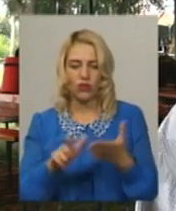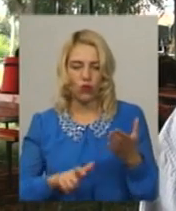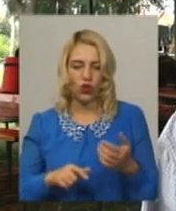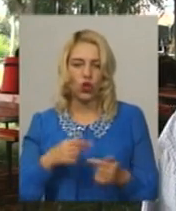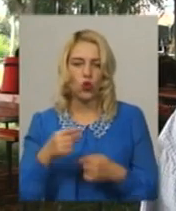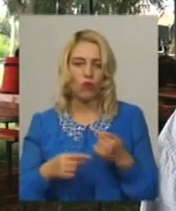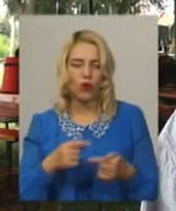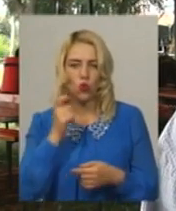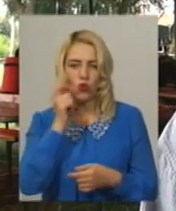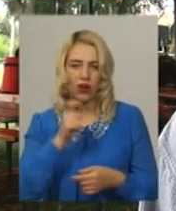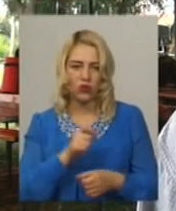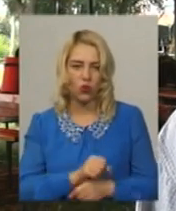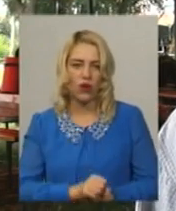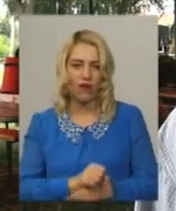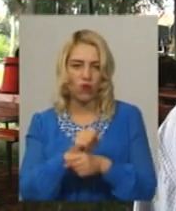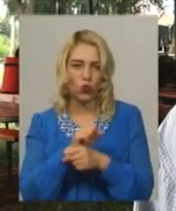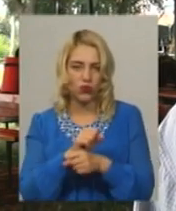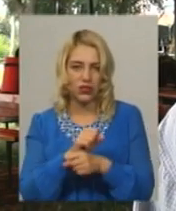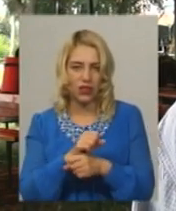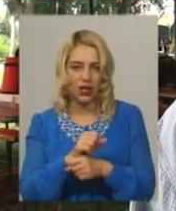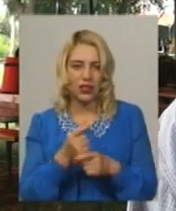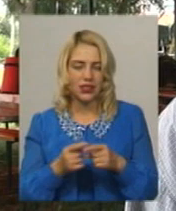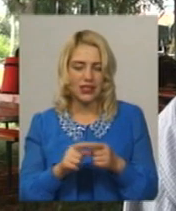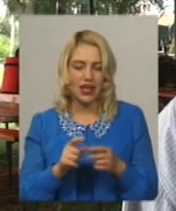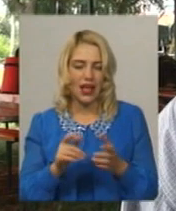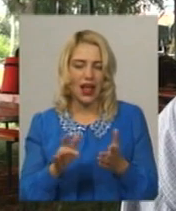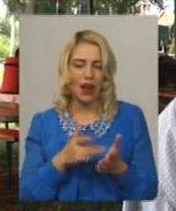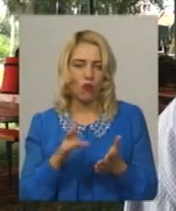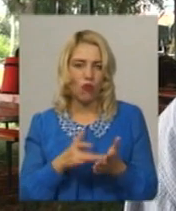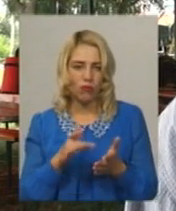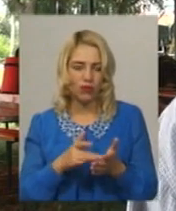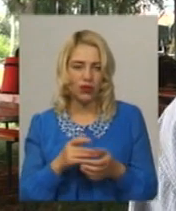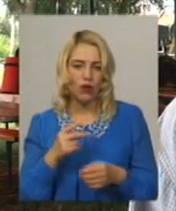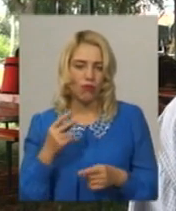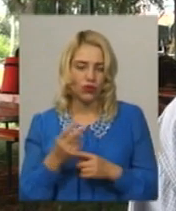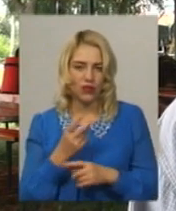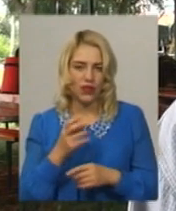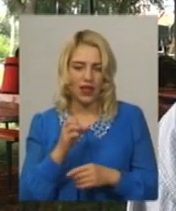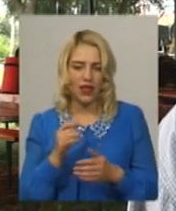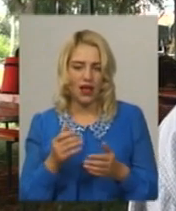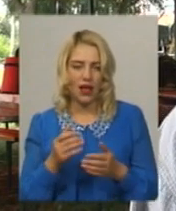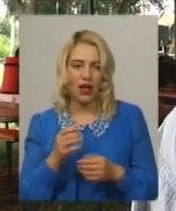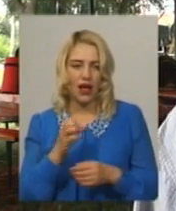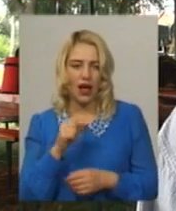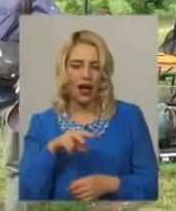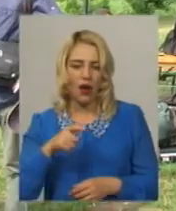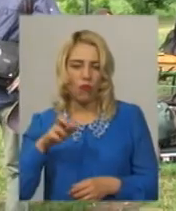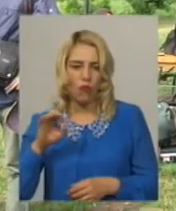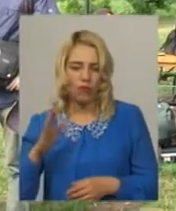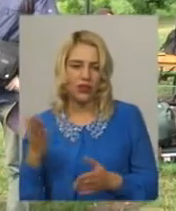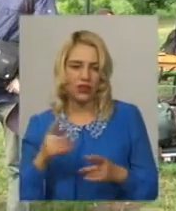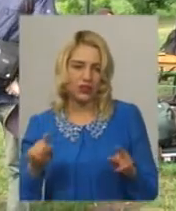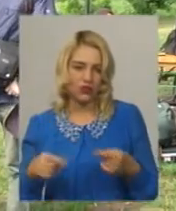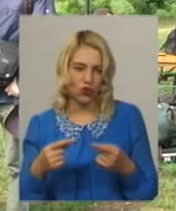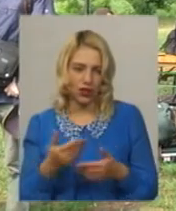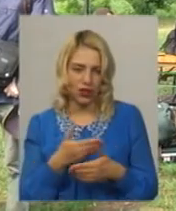української революції. Це альбом, подвійний альбом, який ми створили з Хорею Козацькою. Увечері